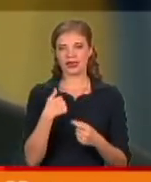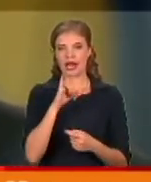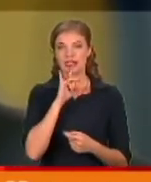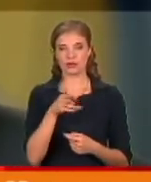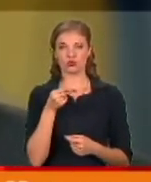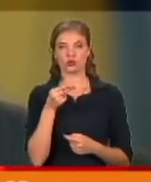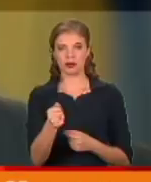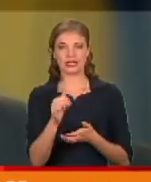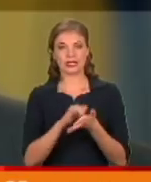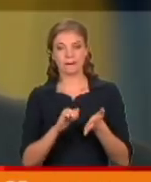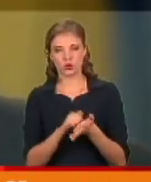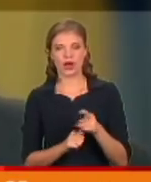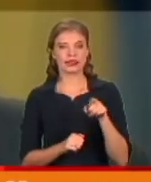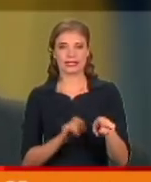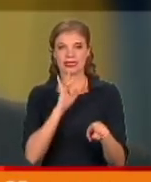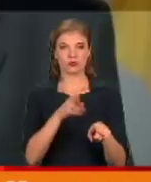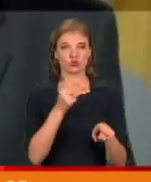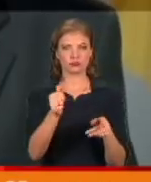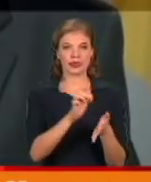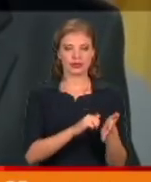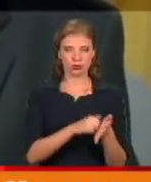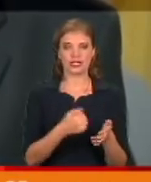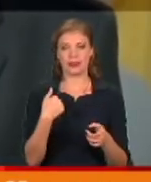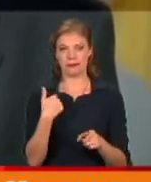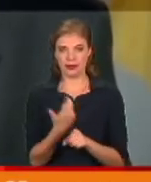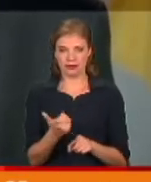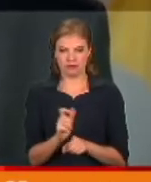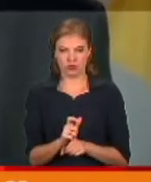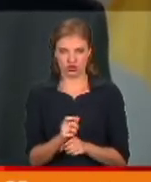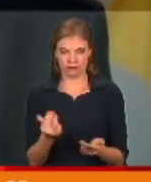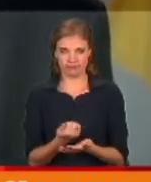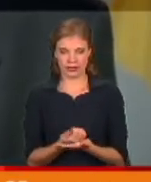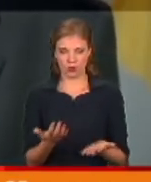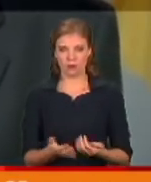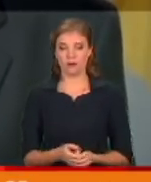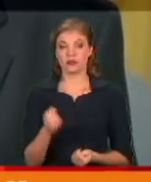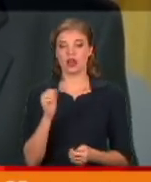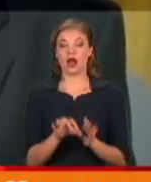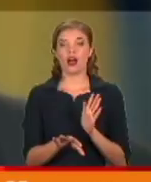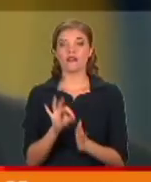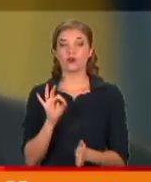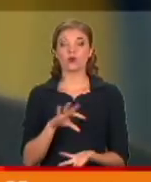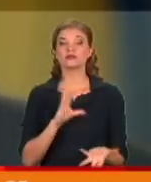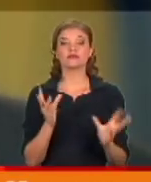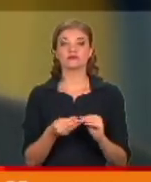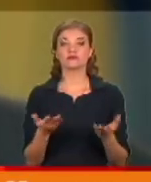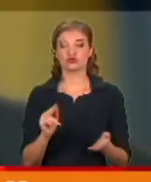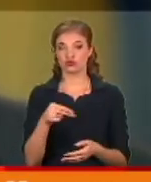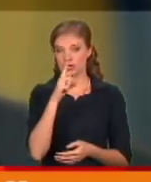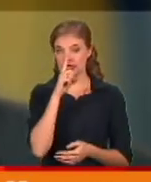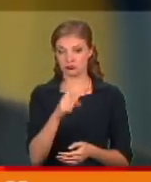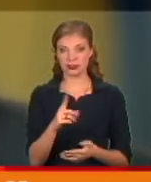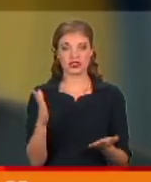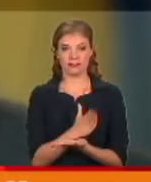буду платити податки, ти не будеш платити податки, і ми більше заробимо з тобою. А виходить, це кінчається через місяць,